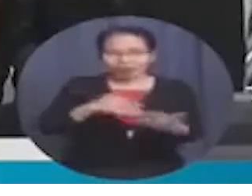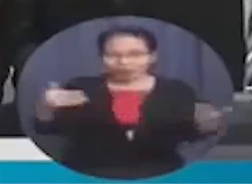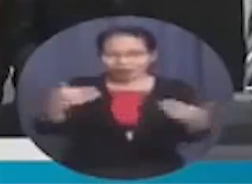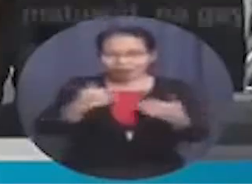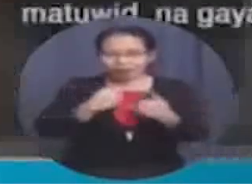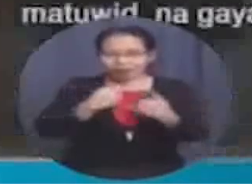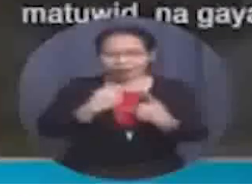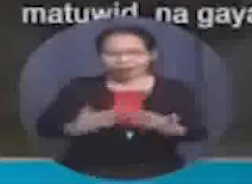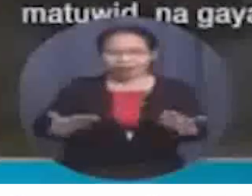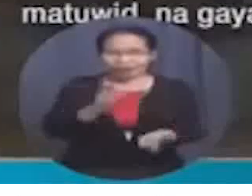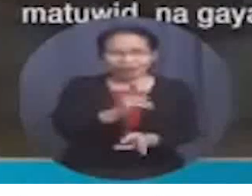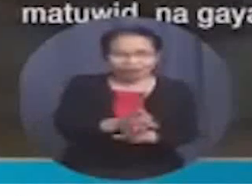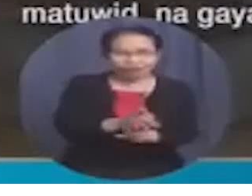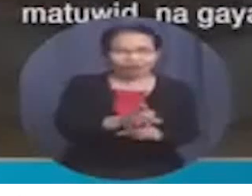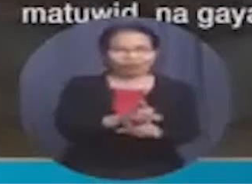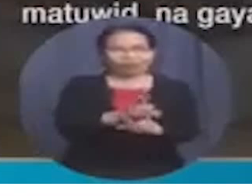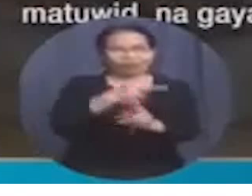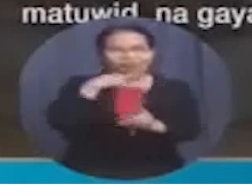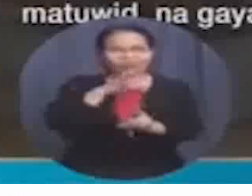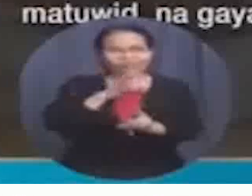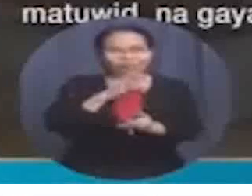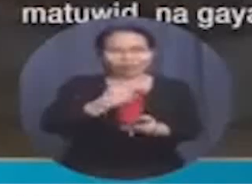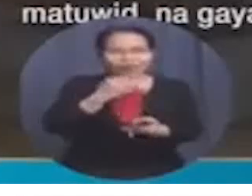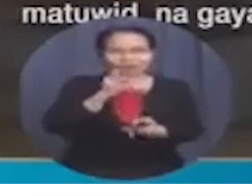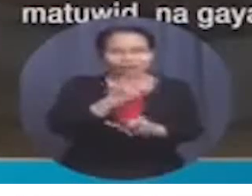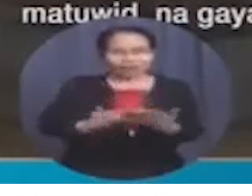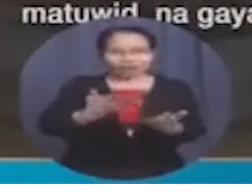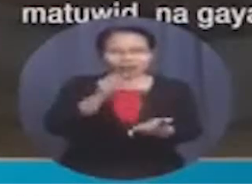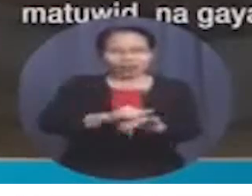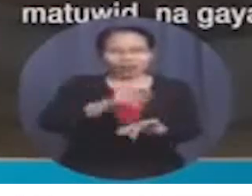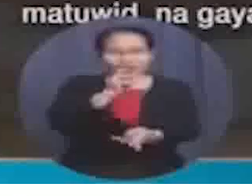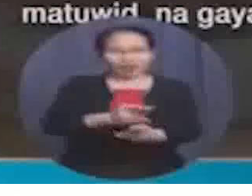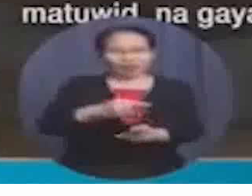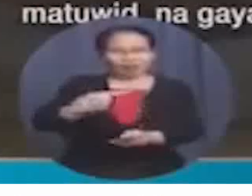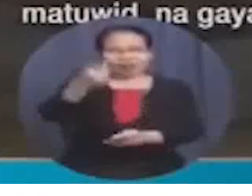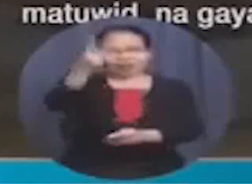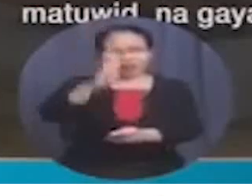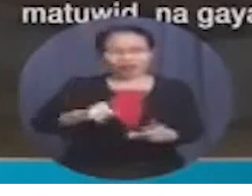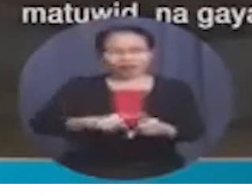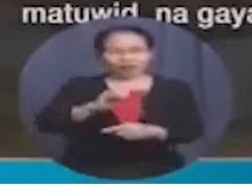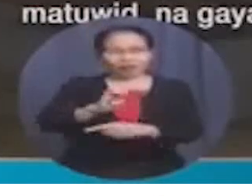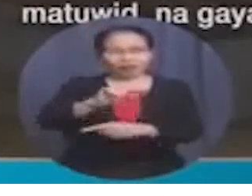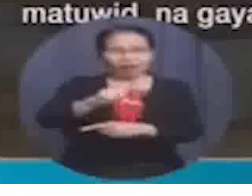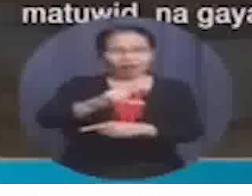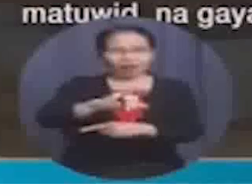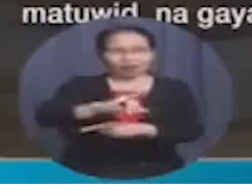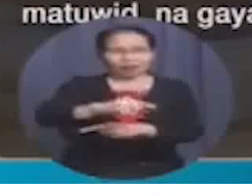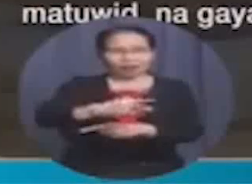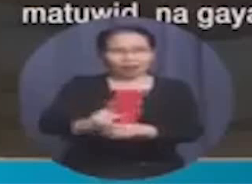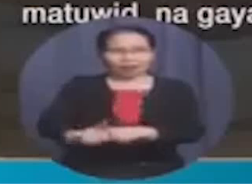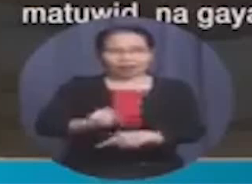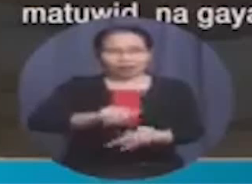sa akin ang bagay na matuwid, sabi ng Diyos kay Elipas. Kaya yung salita na yung kapatid, salita